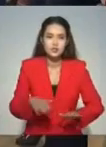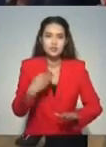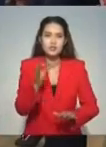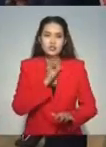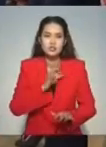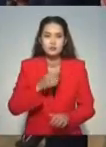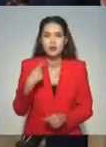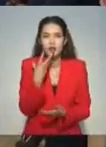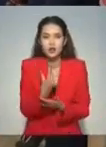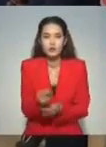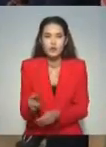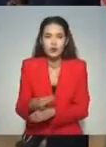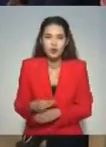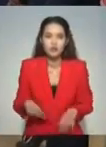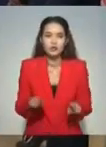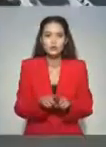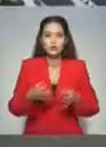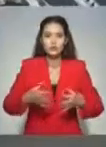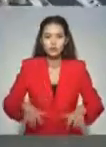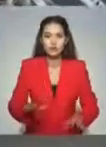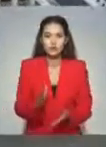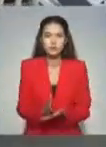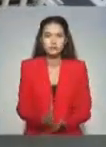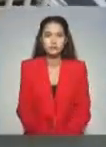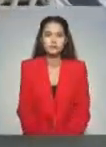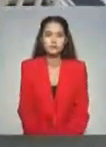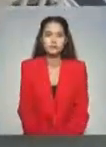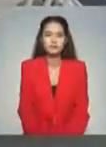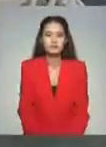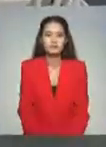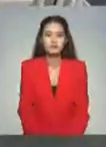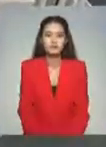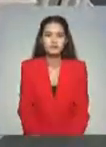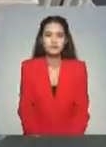о национальном воспитании и духовности. Ергали Рамазанулы, Астана Таймс.